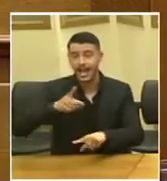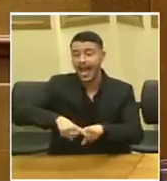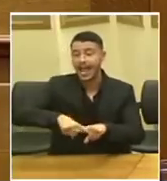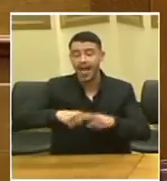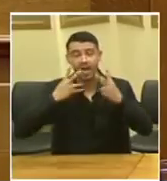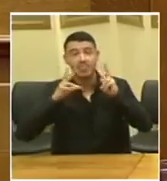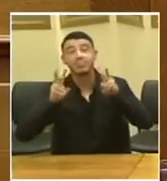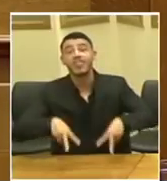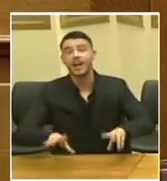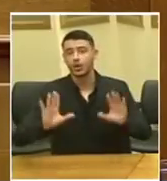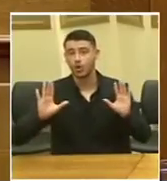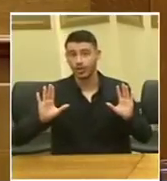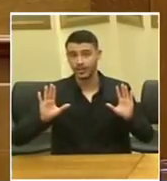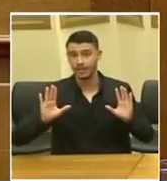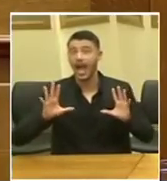γίνεται κρίση και να έρχονται στην Ελλάδα.